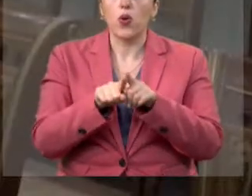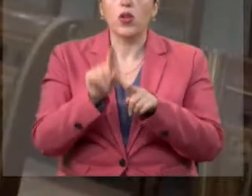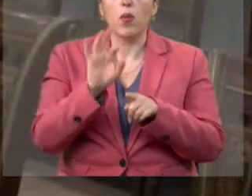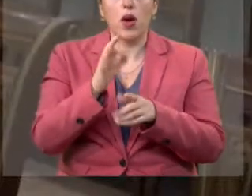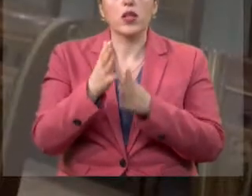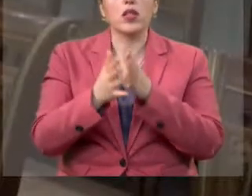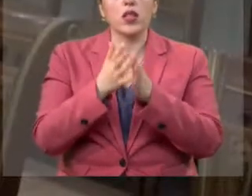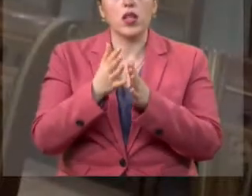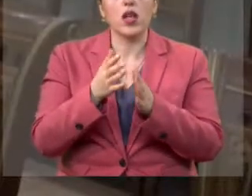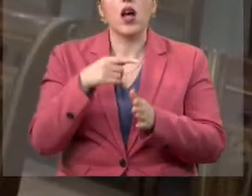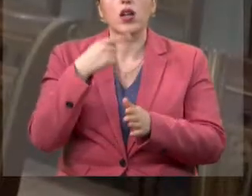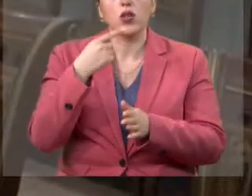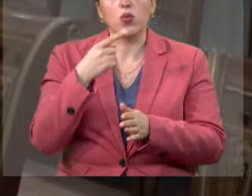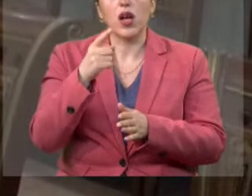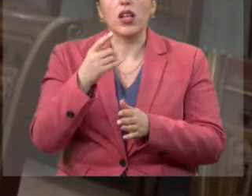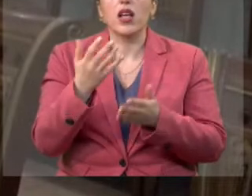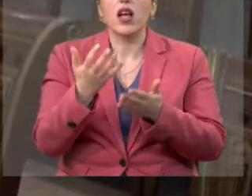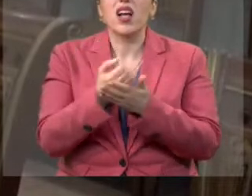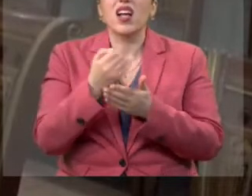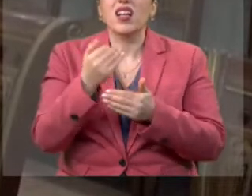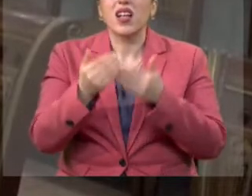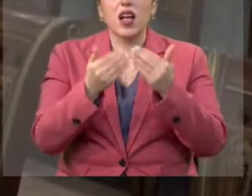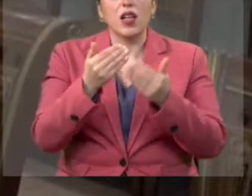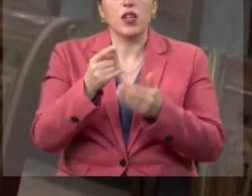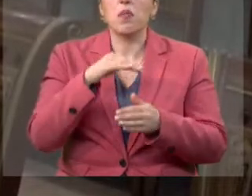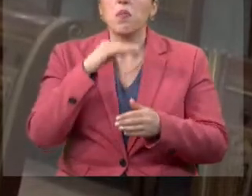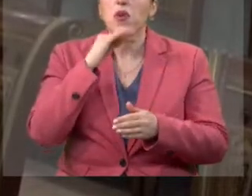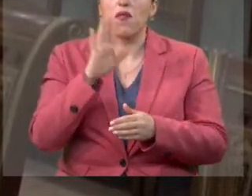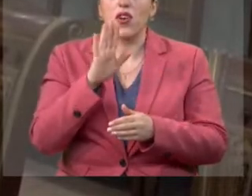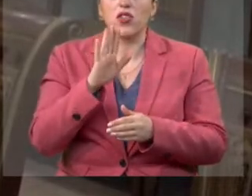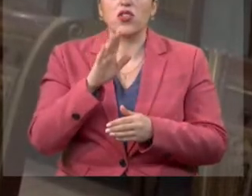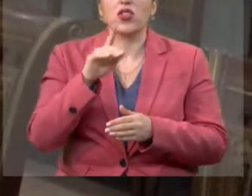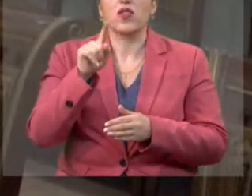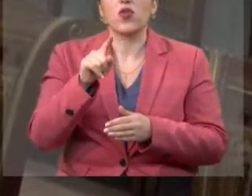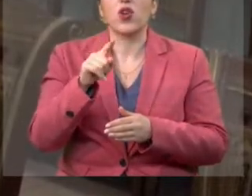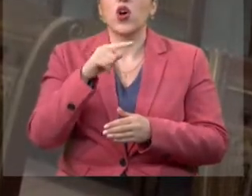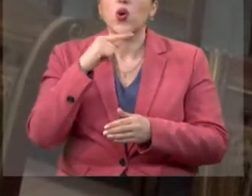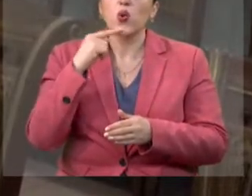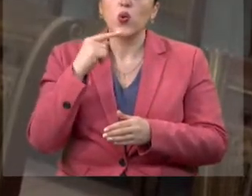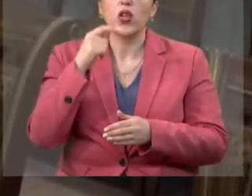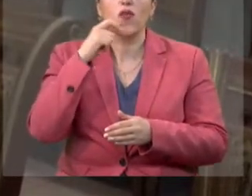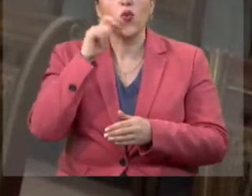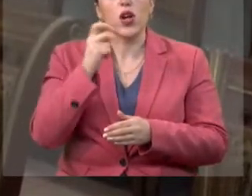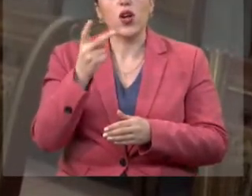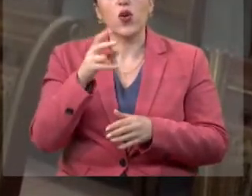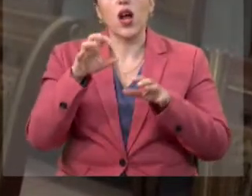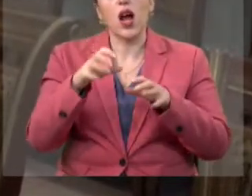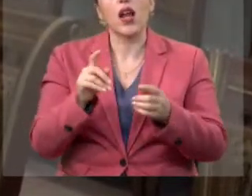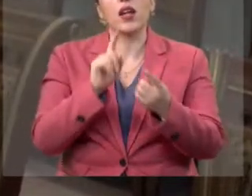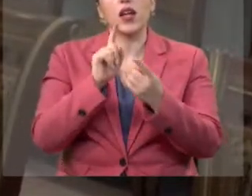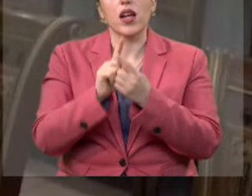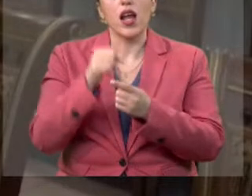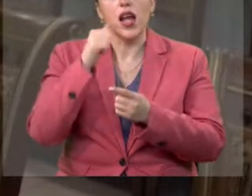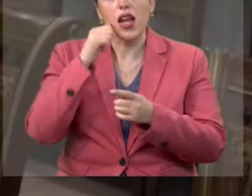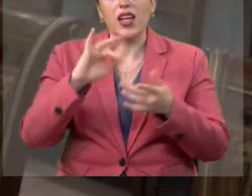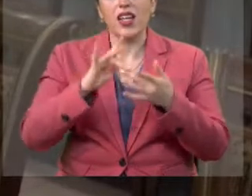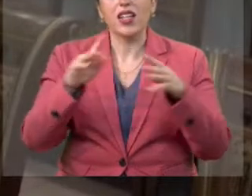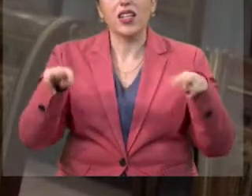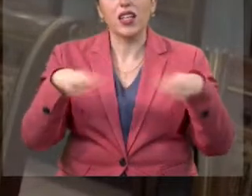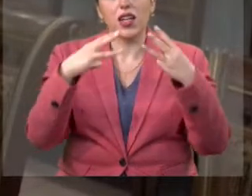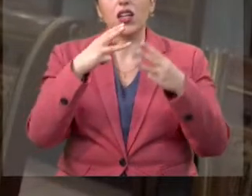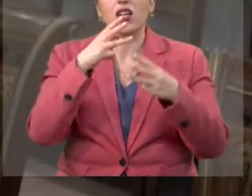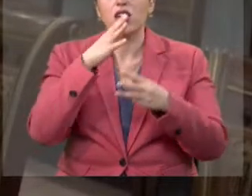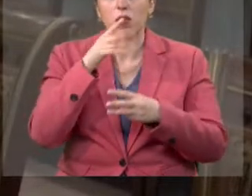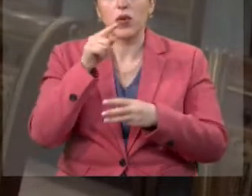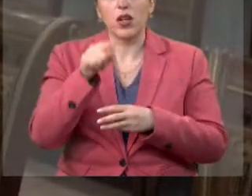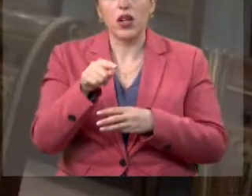այդ առաջխաղացումը բավարար չէ Պուտին-Զելենսկի հանդիպում կազմակերպելու համար։ Երեք առցանց բանակցությունների հերթական փուլը